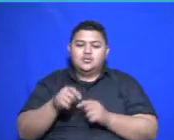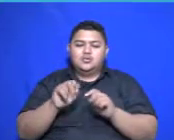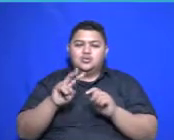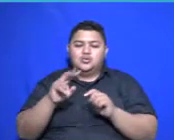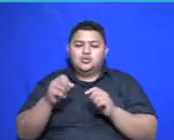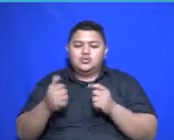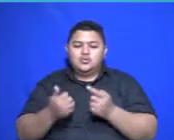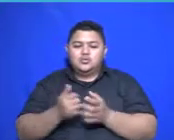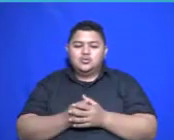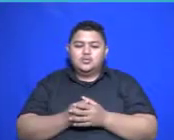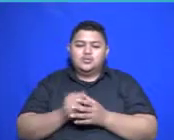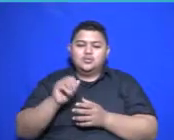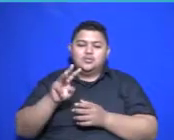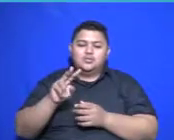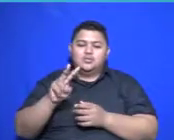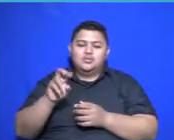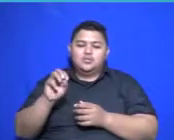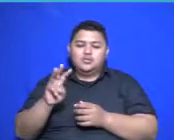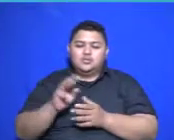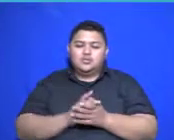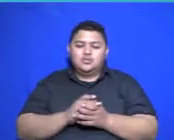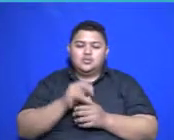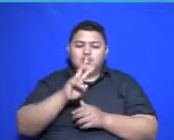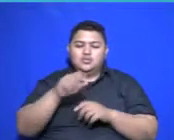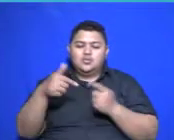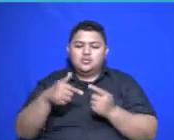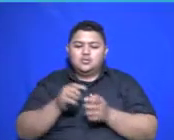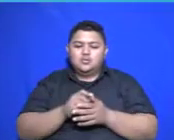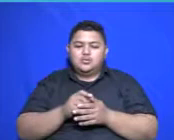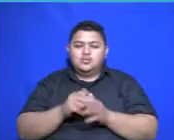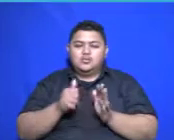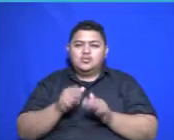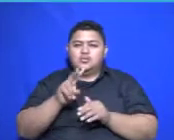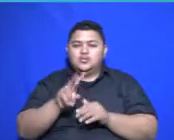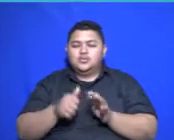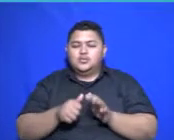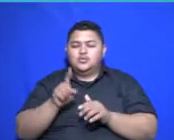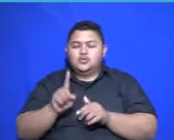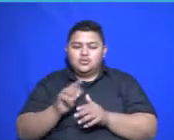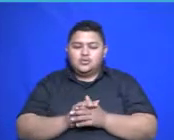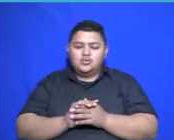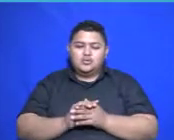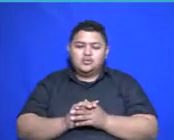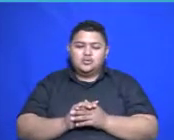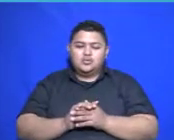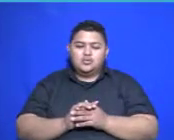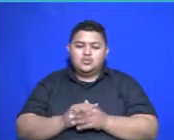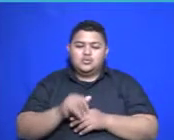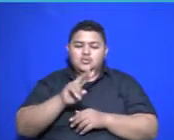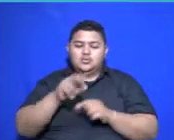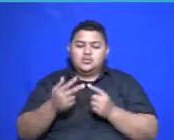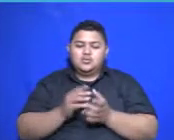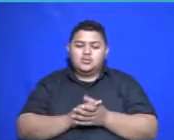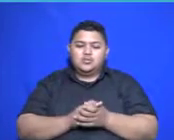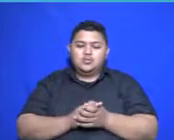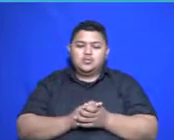2016 meningkat 3203, tahun 2017 meningkat 661, tahun 2018